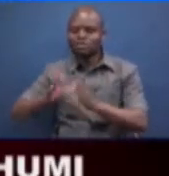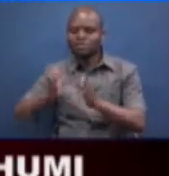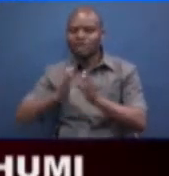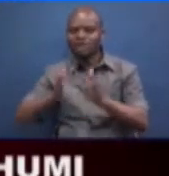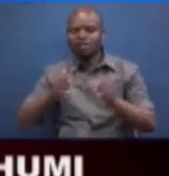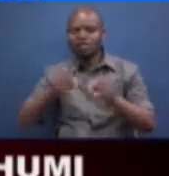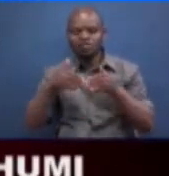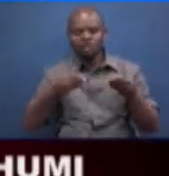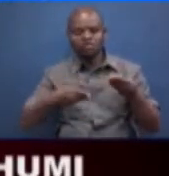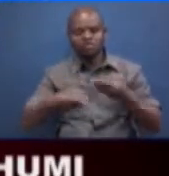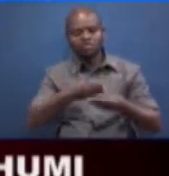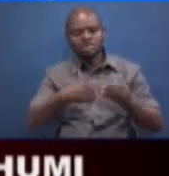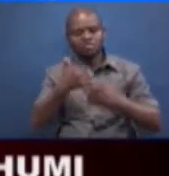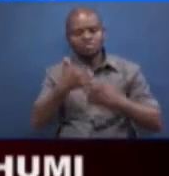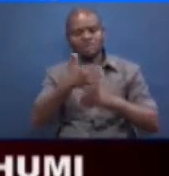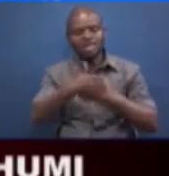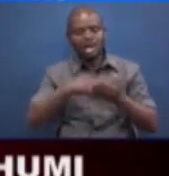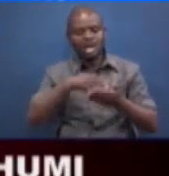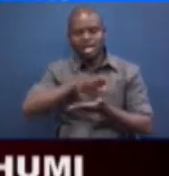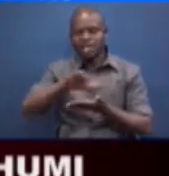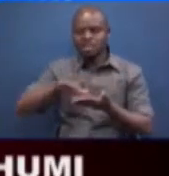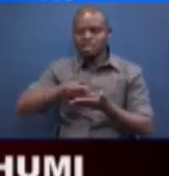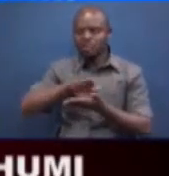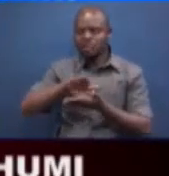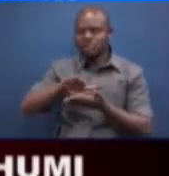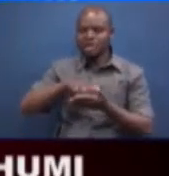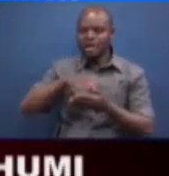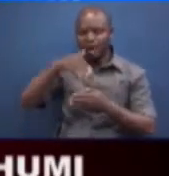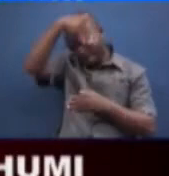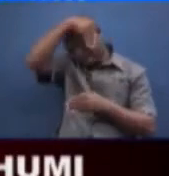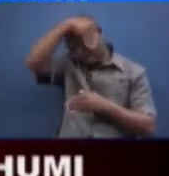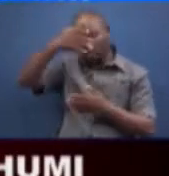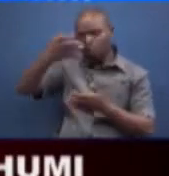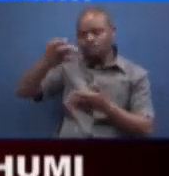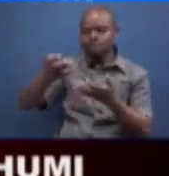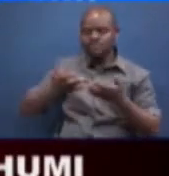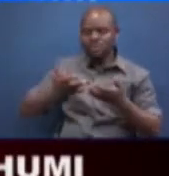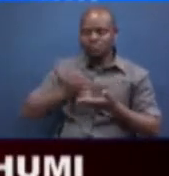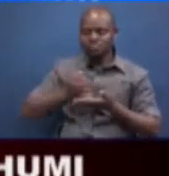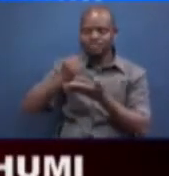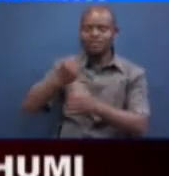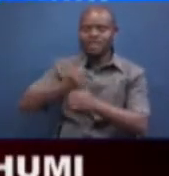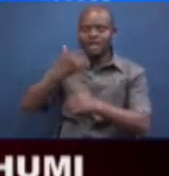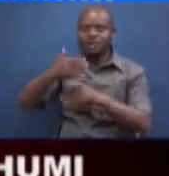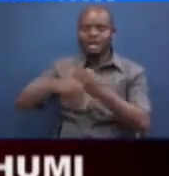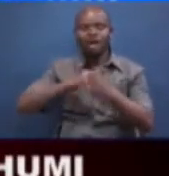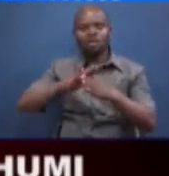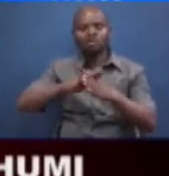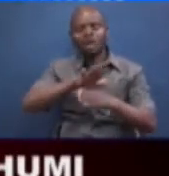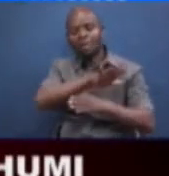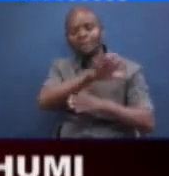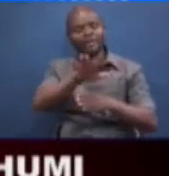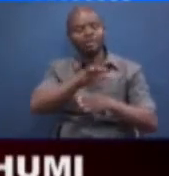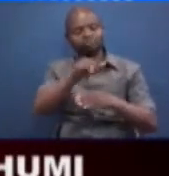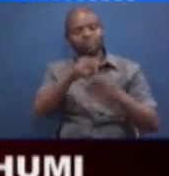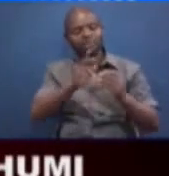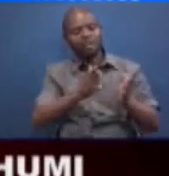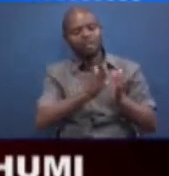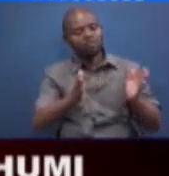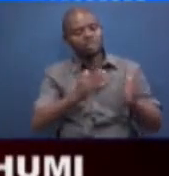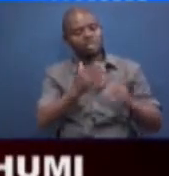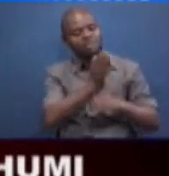kukifungua kiuchumi na kibiashara kisiwa cha Pemba ili kiweze kuwavutia wawekezaji na wafanyabiashara kuyatumia maeneo hayo ambayo ni